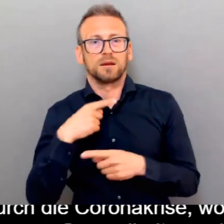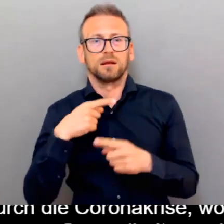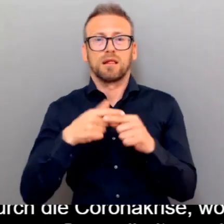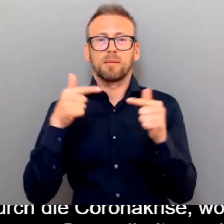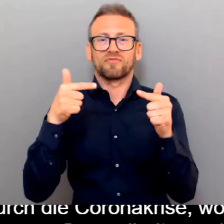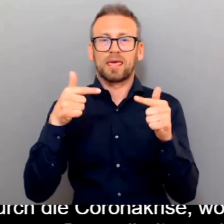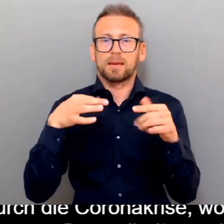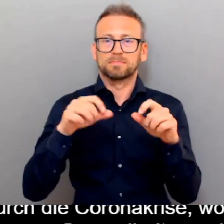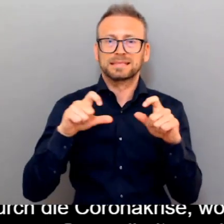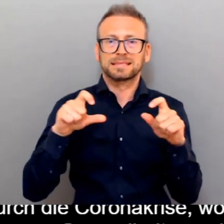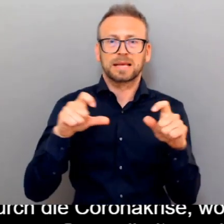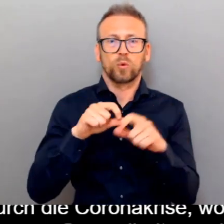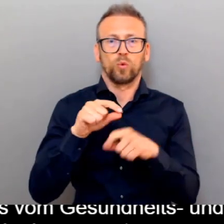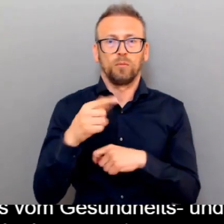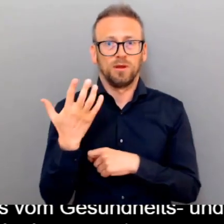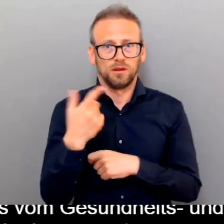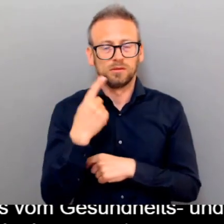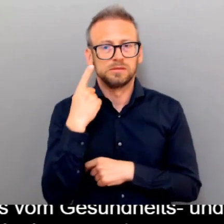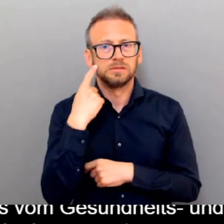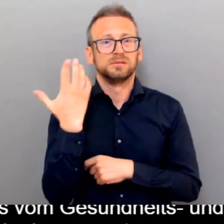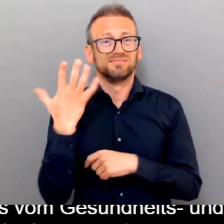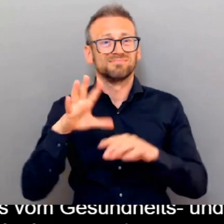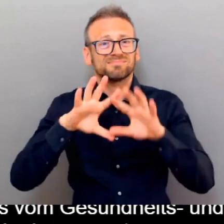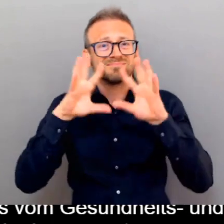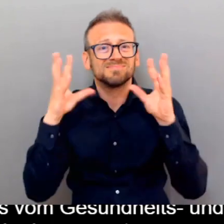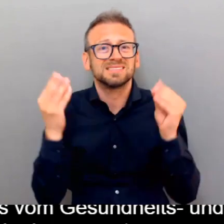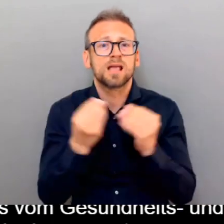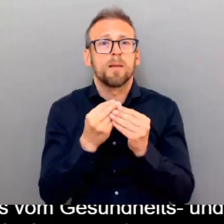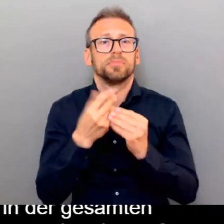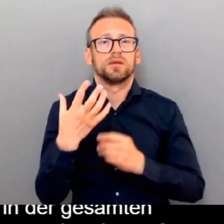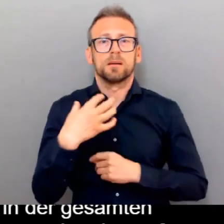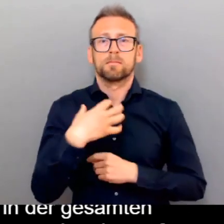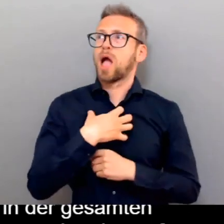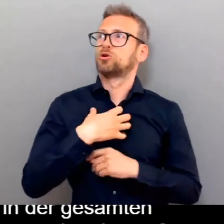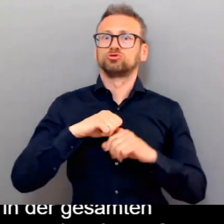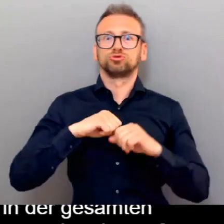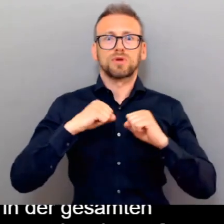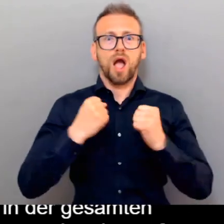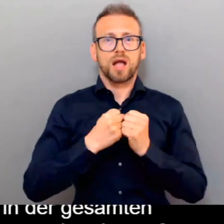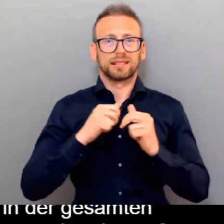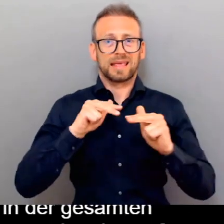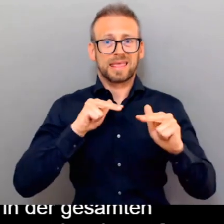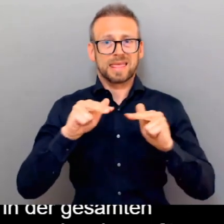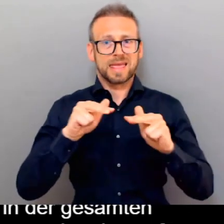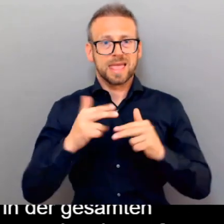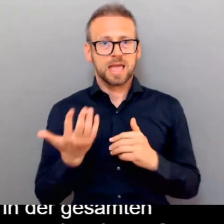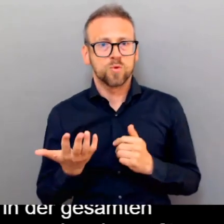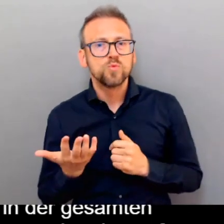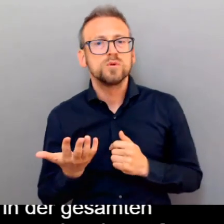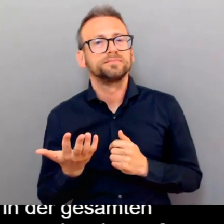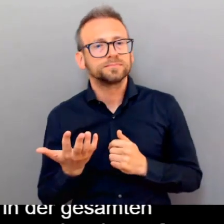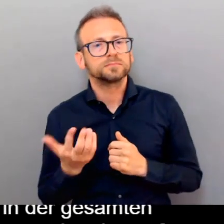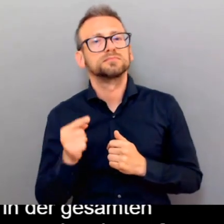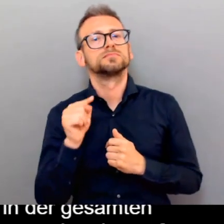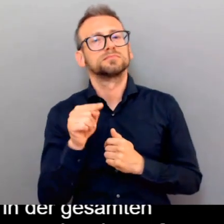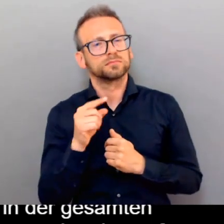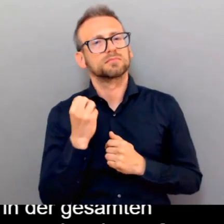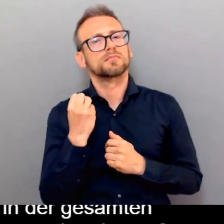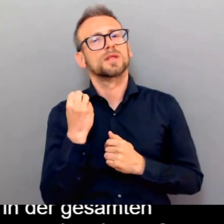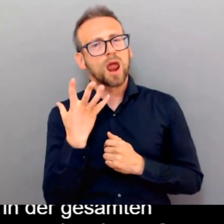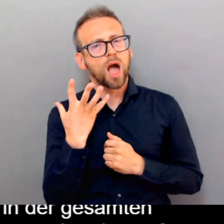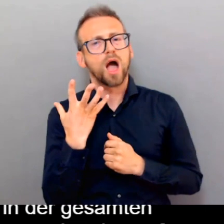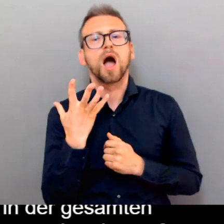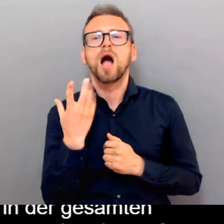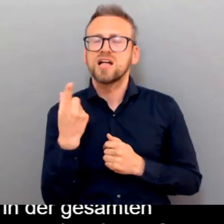auch für bessere Arbeitsbedingungen im Bereich der Pflege mit ein. Und wir haben heute auch noch mal über den Pflegebonus